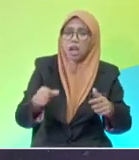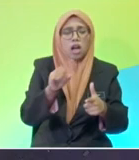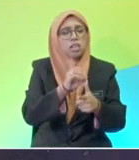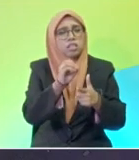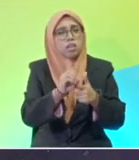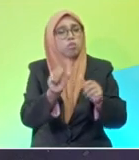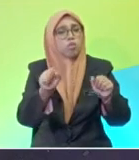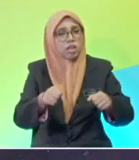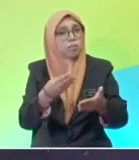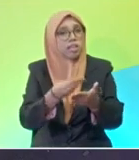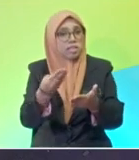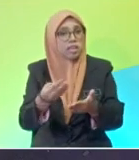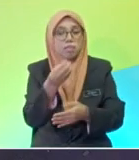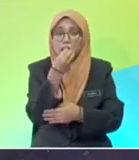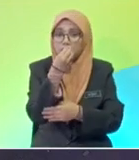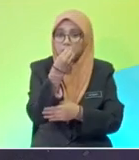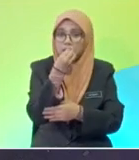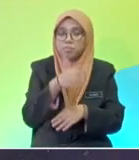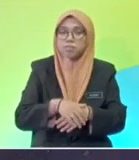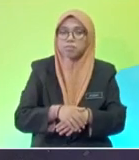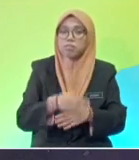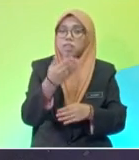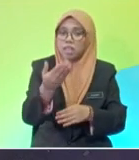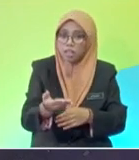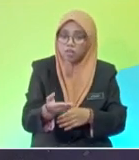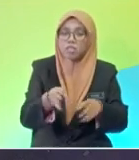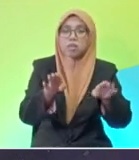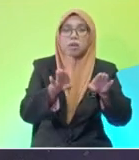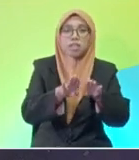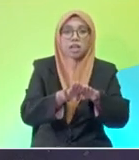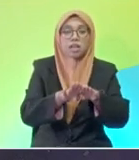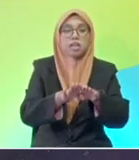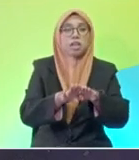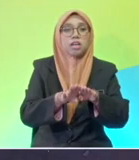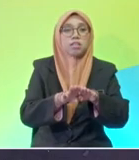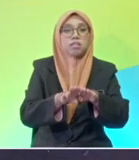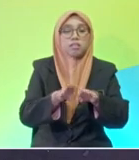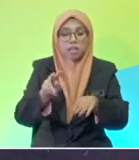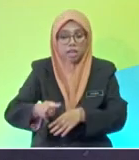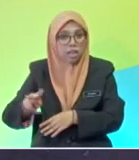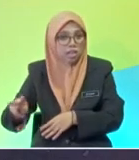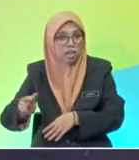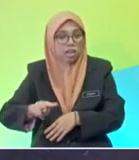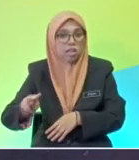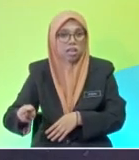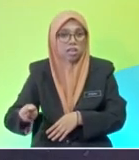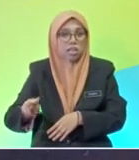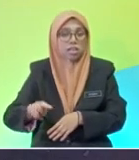Allah sebagai seorang murid ataupun seorang kanak-kanak apa kita buat kalau ibu ayah mungkin boleh tolong masak tapi macam